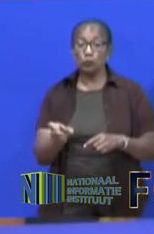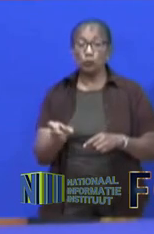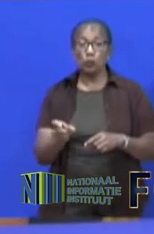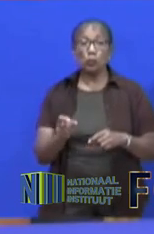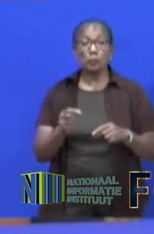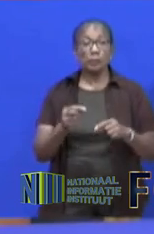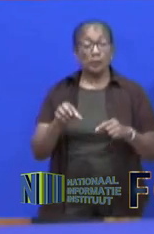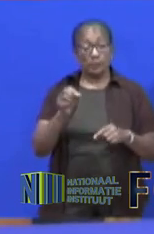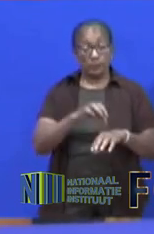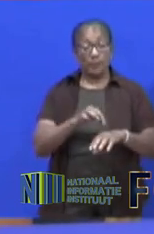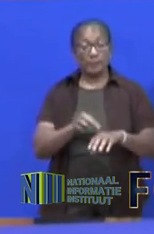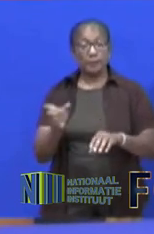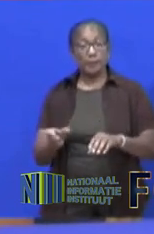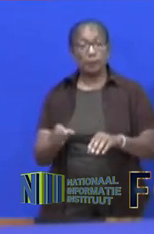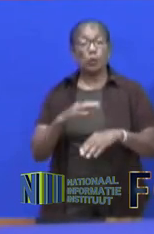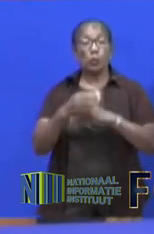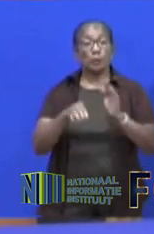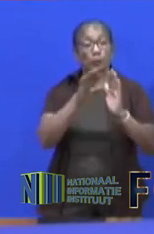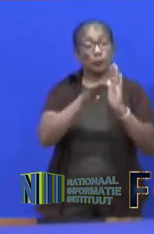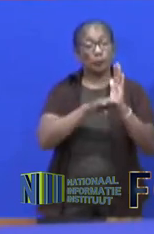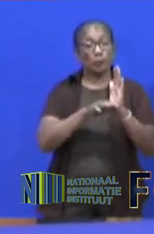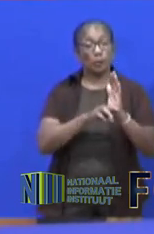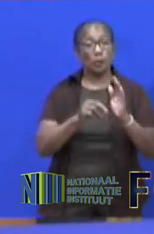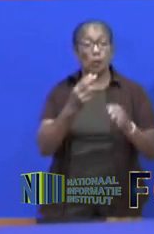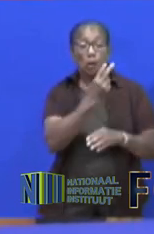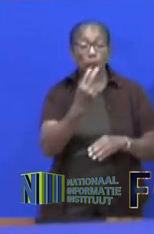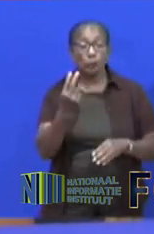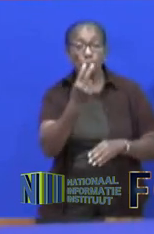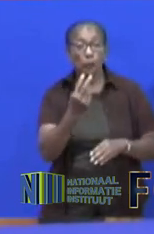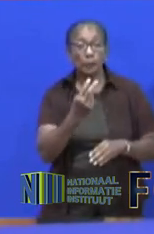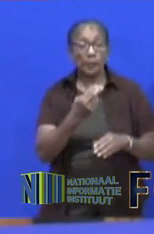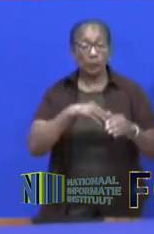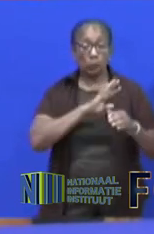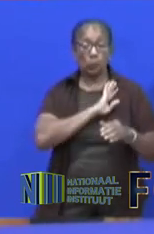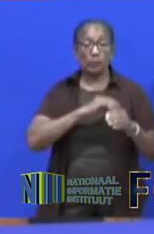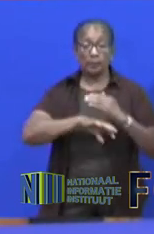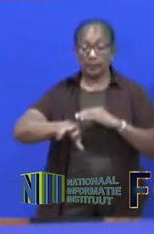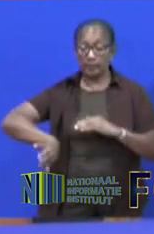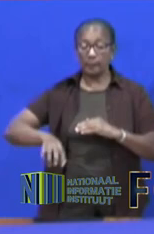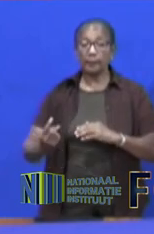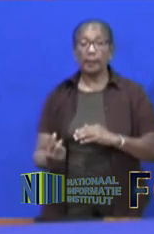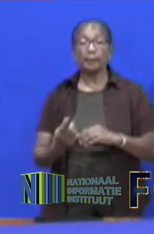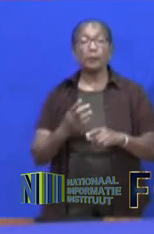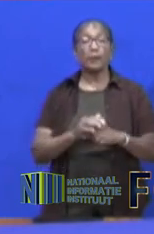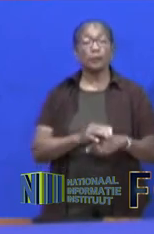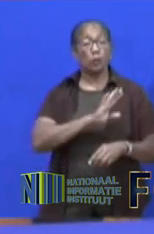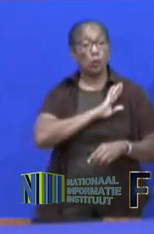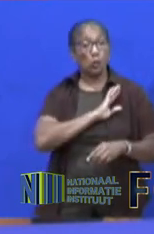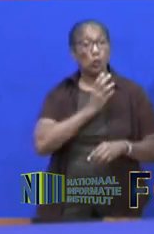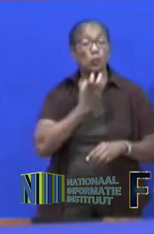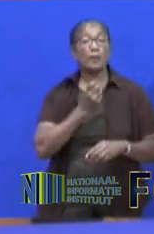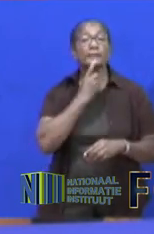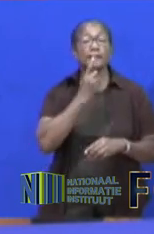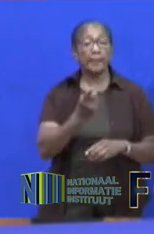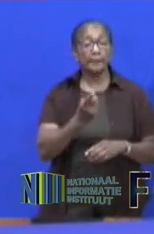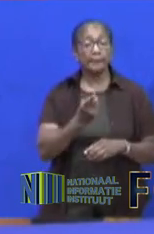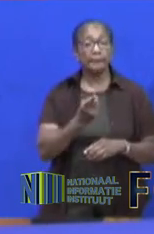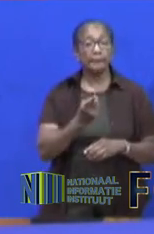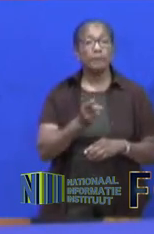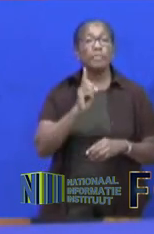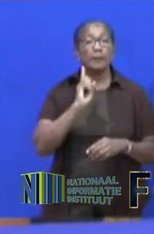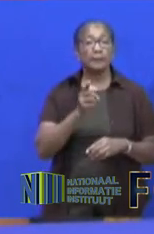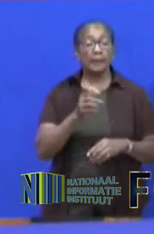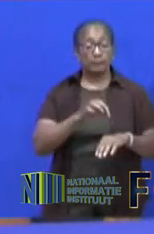9e patiënt, worden volgens protocol opgespoord en in quarantaine geplaatst. Verder wil ik doorgeven